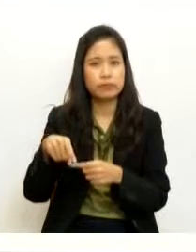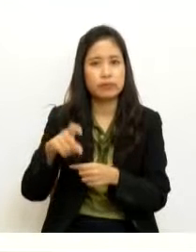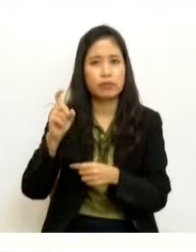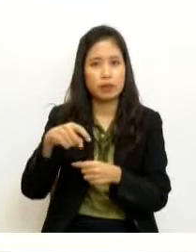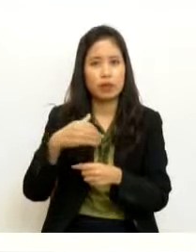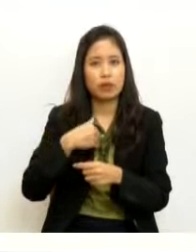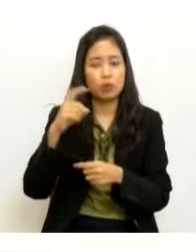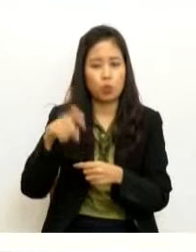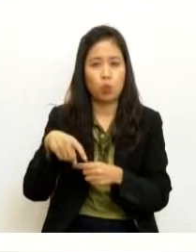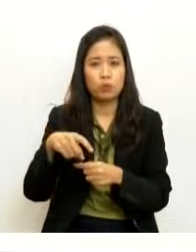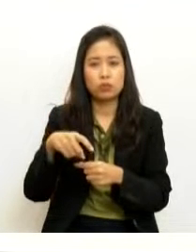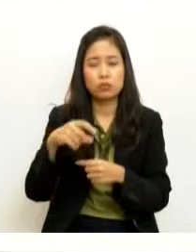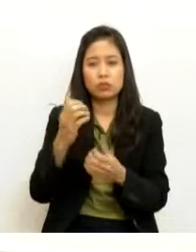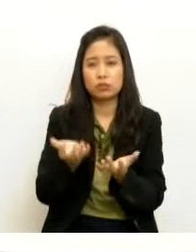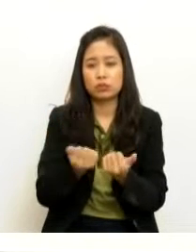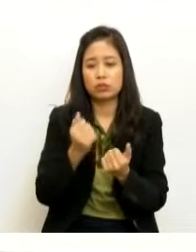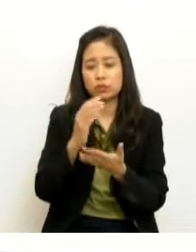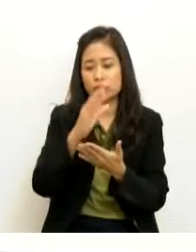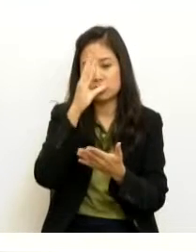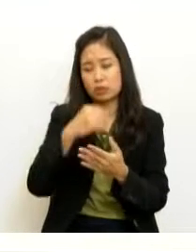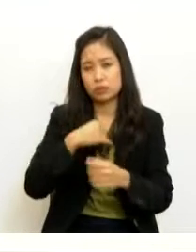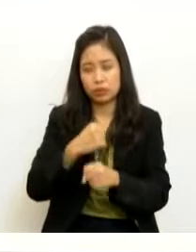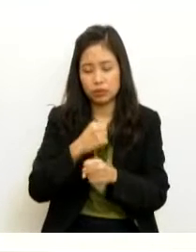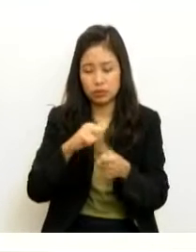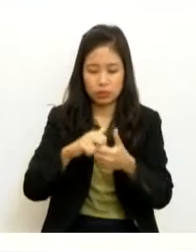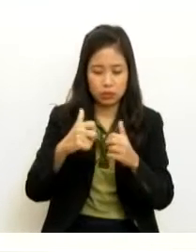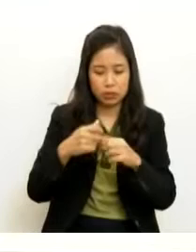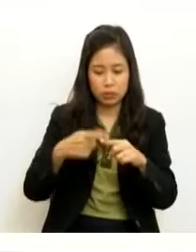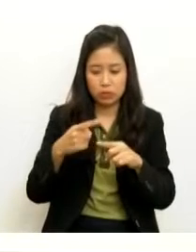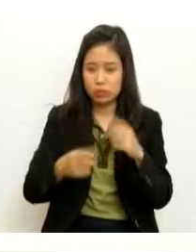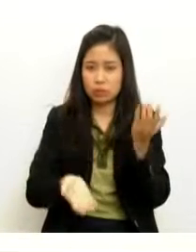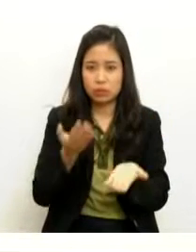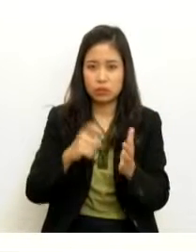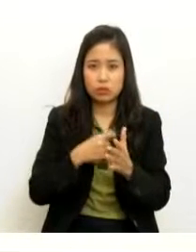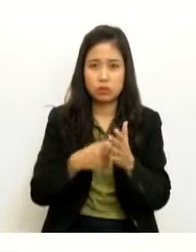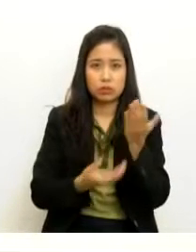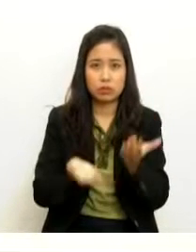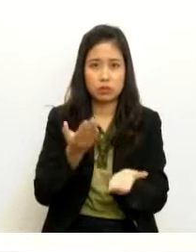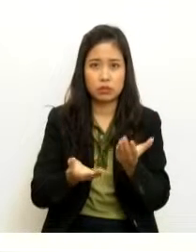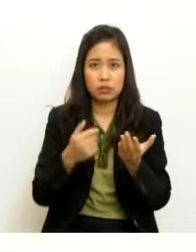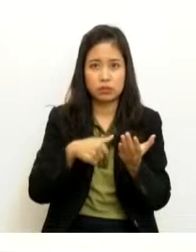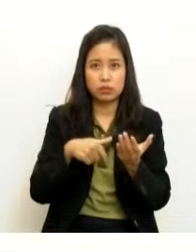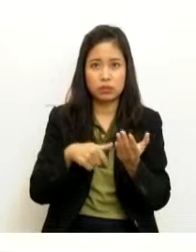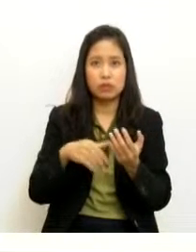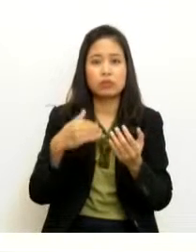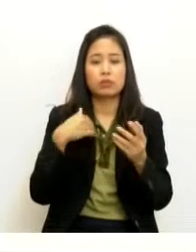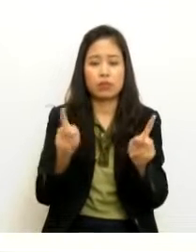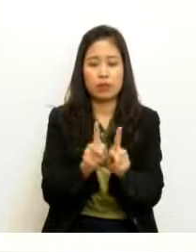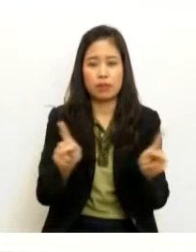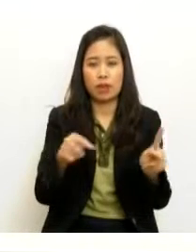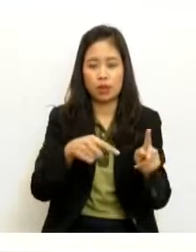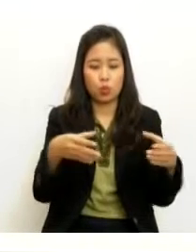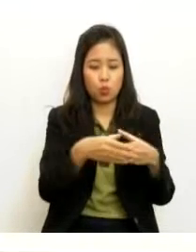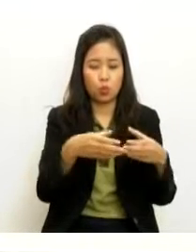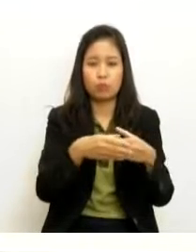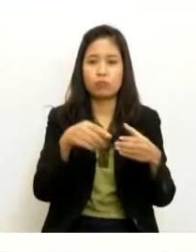ราที่ต้องมีปัญหาในทางการปฏิบัติไม่ว่าด้วยเหตุผลกลใดเนี่ยคณะกรรมการก็ยังมีอำนาจในการที่จะพิจารณา